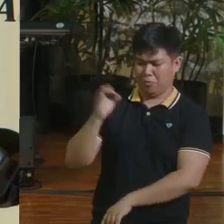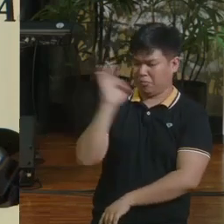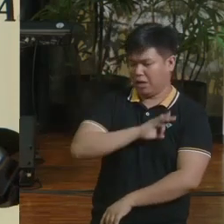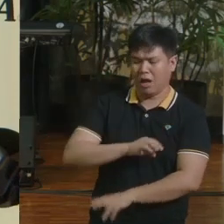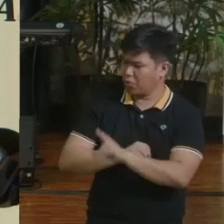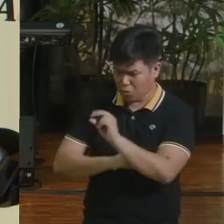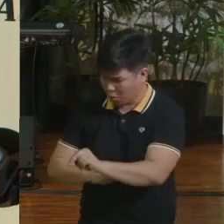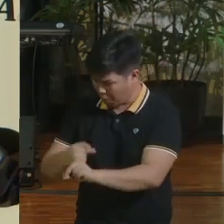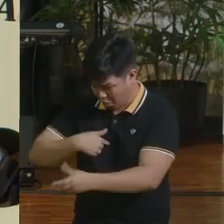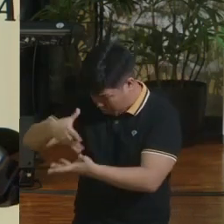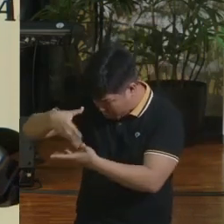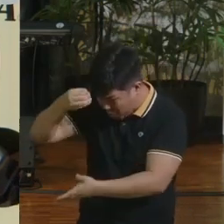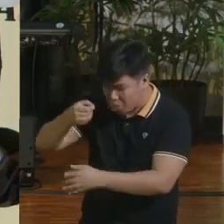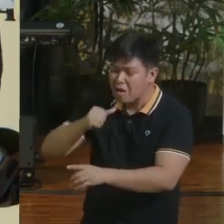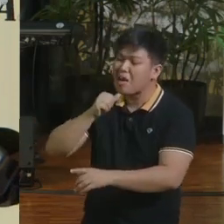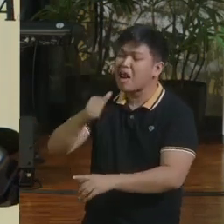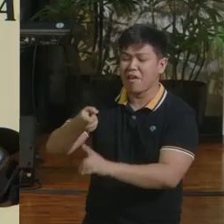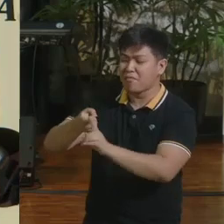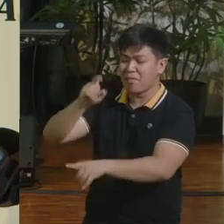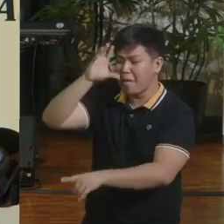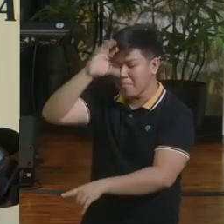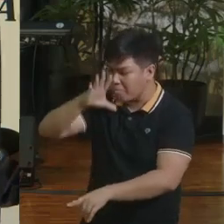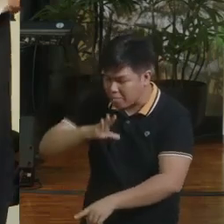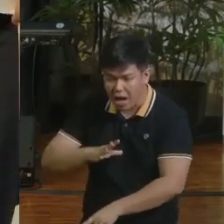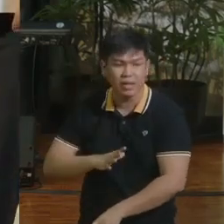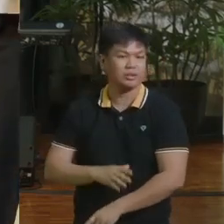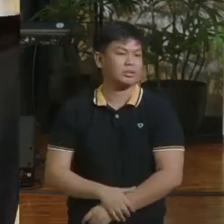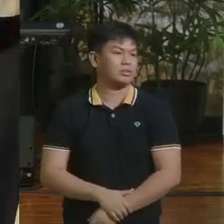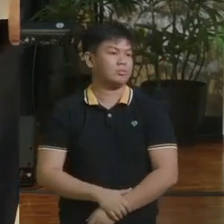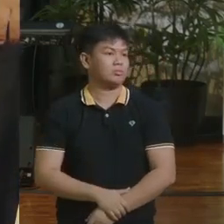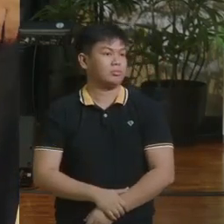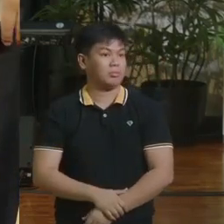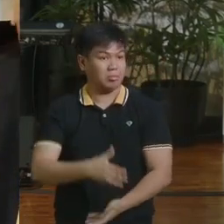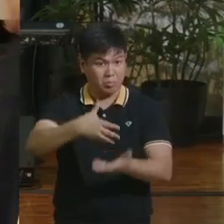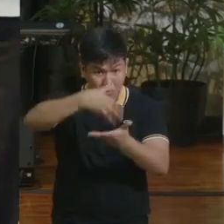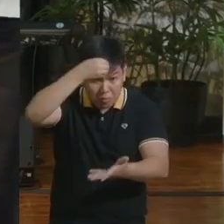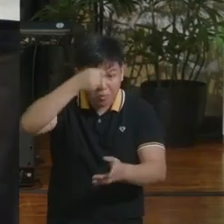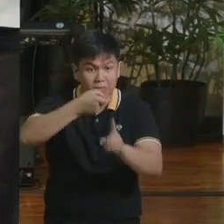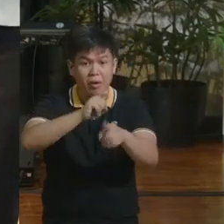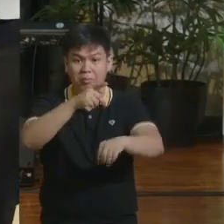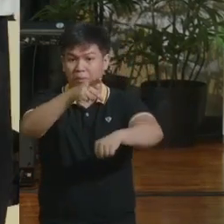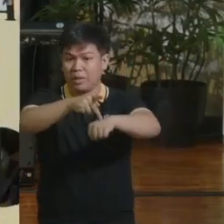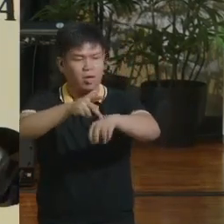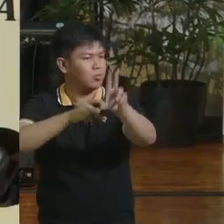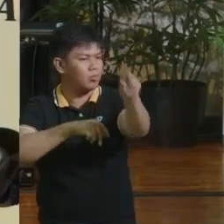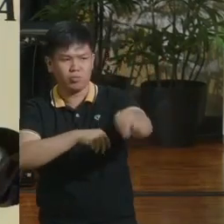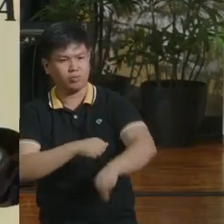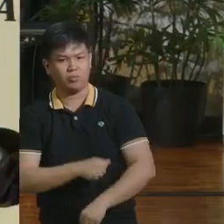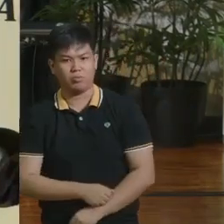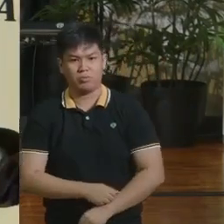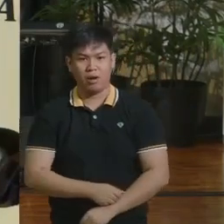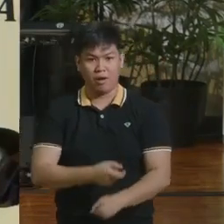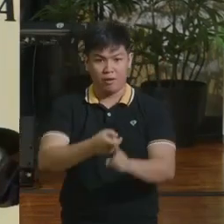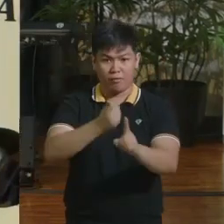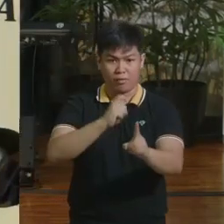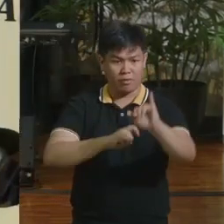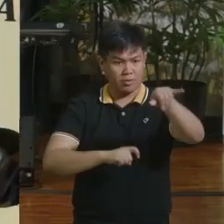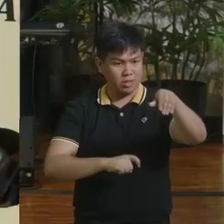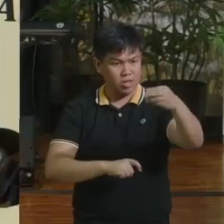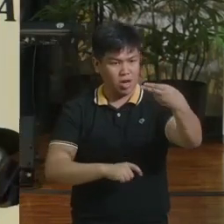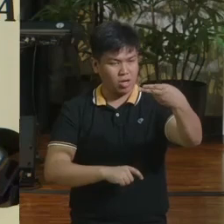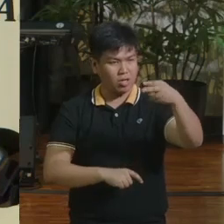ko siya natutunan sa mga apostol na nasa Judea. Hindi ko siya natutunan sa